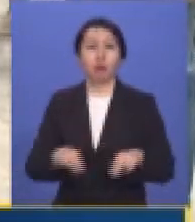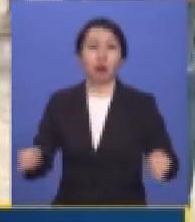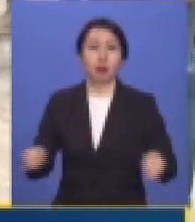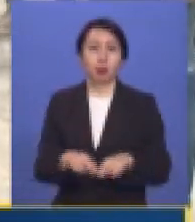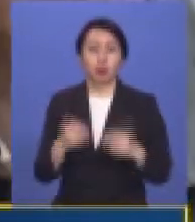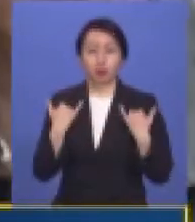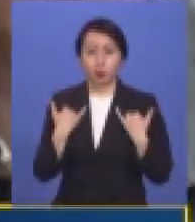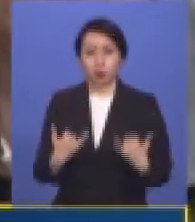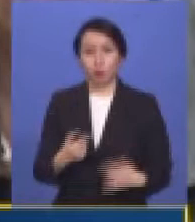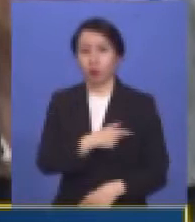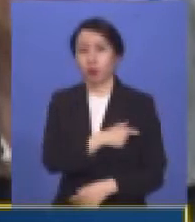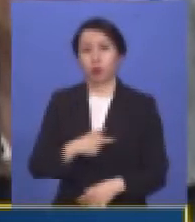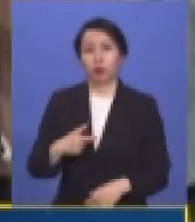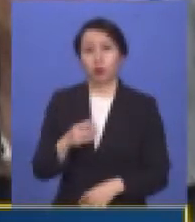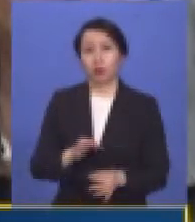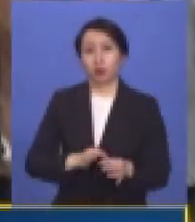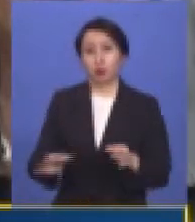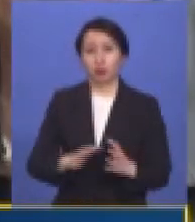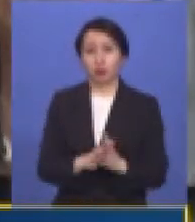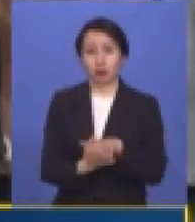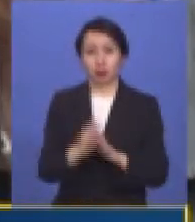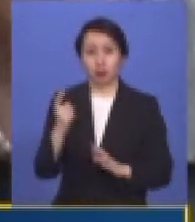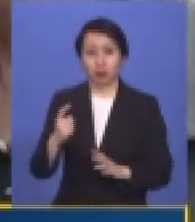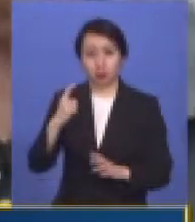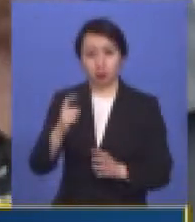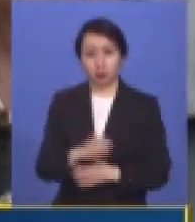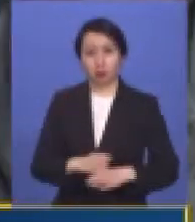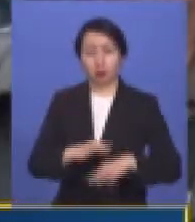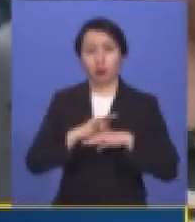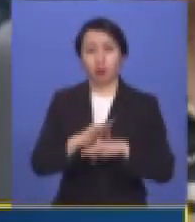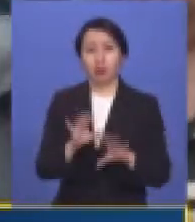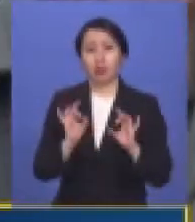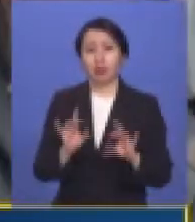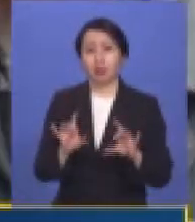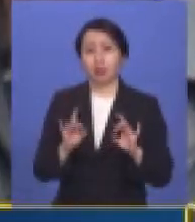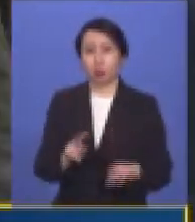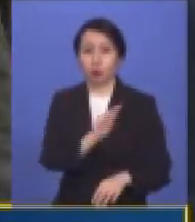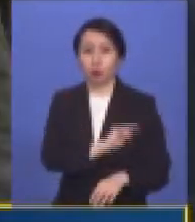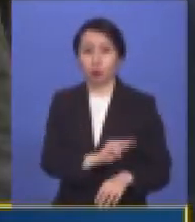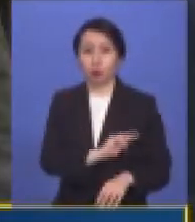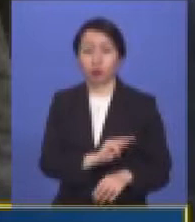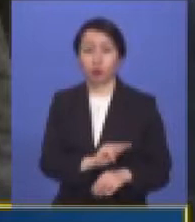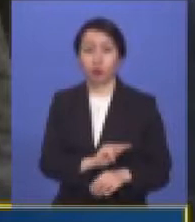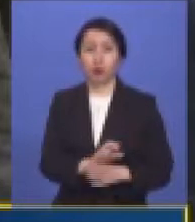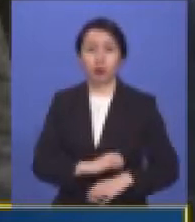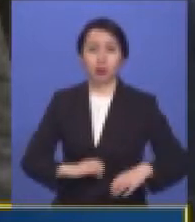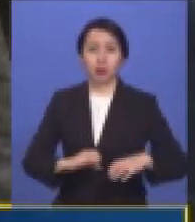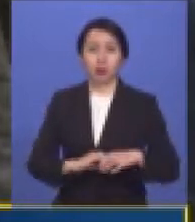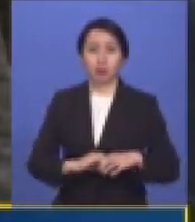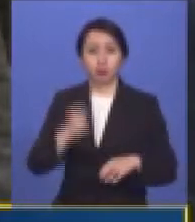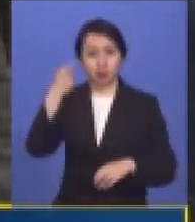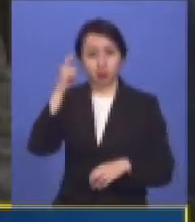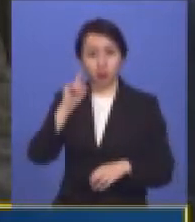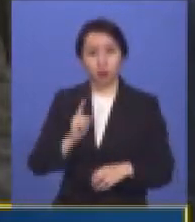сильным парламентом. Сегодня депутаты филиалов североказахстанских партий проводят разъяснительную работу с трудовыми